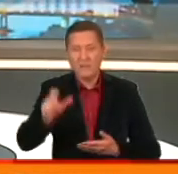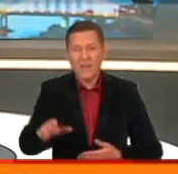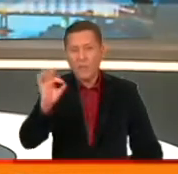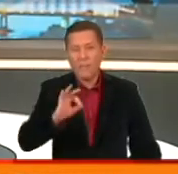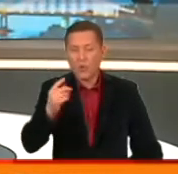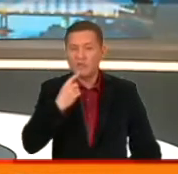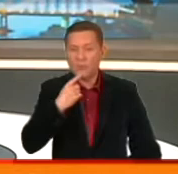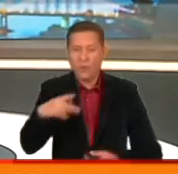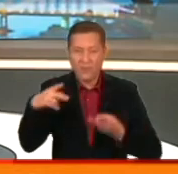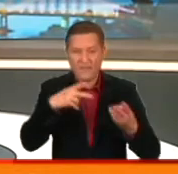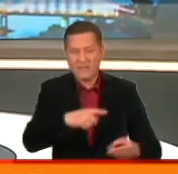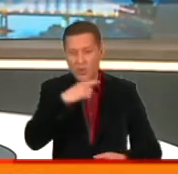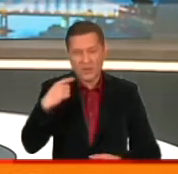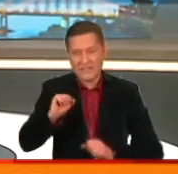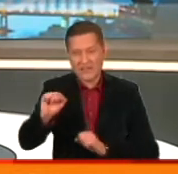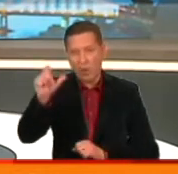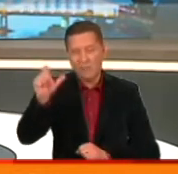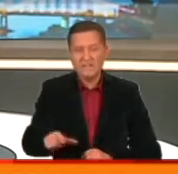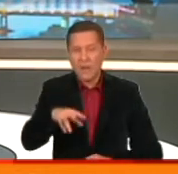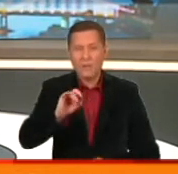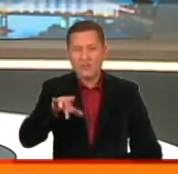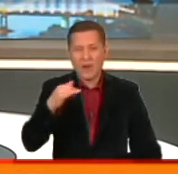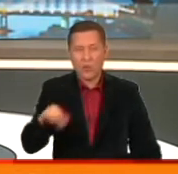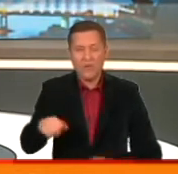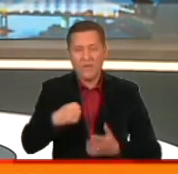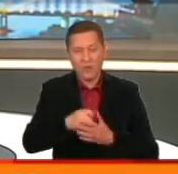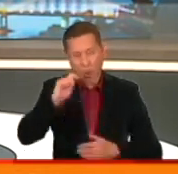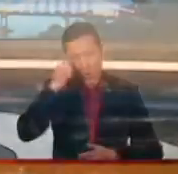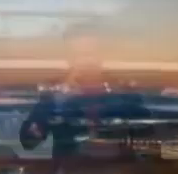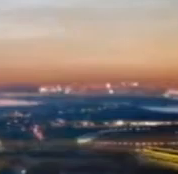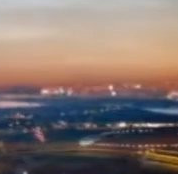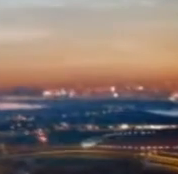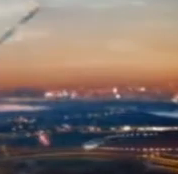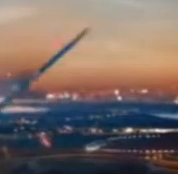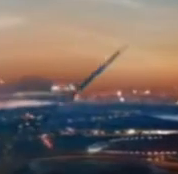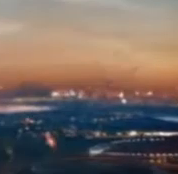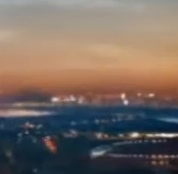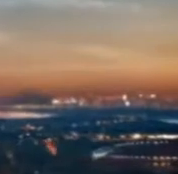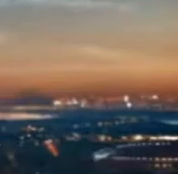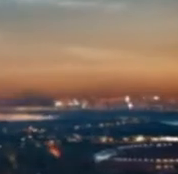спробу візиту російської омбудсменки Москалькової до Лук'янівського СІЗО.